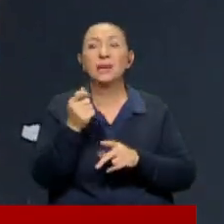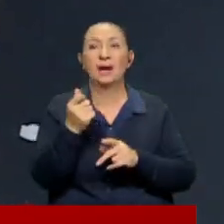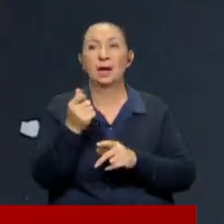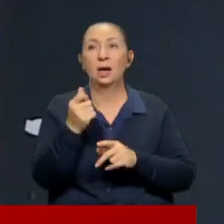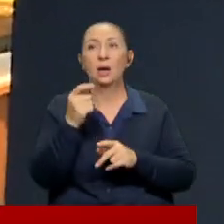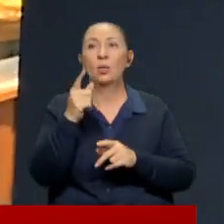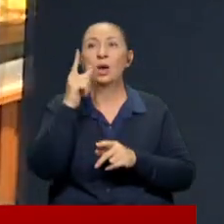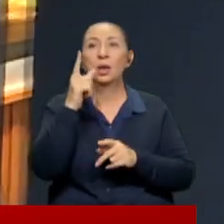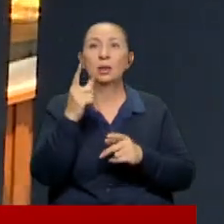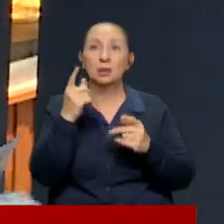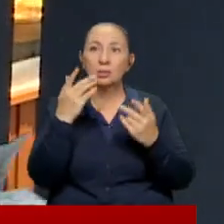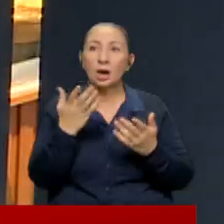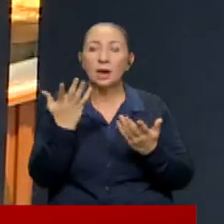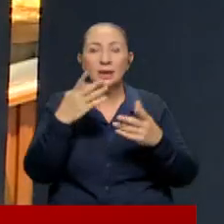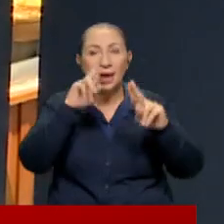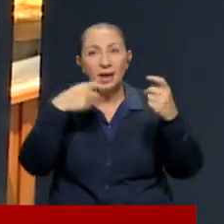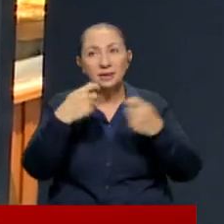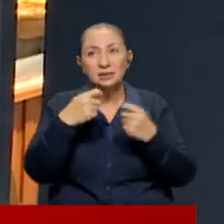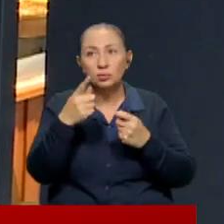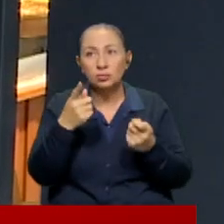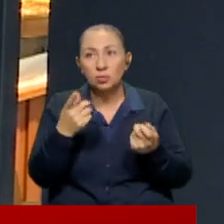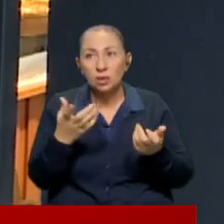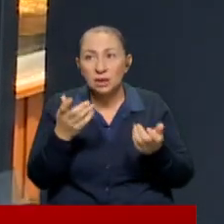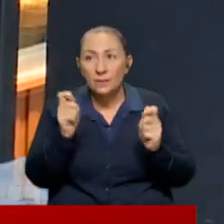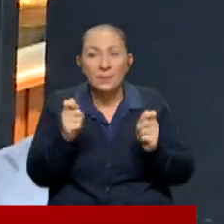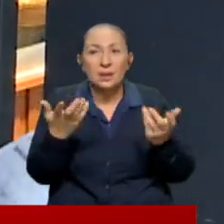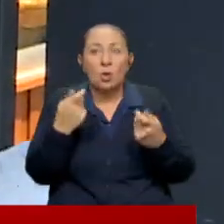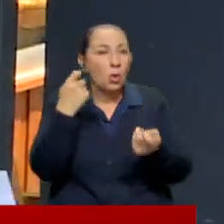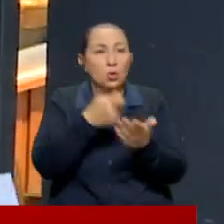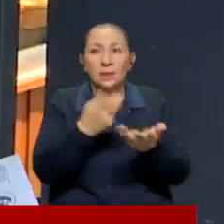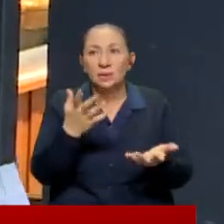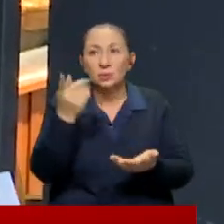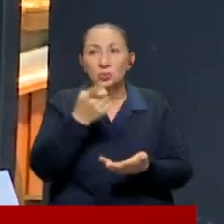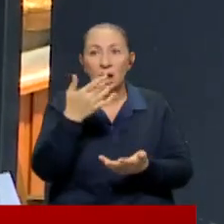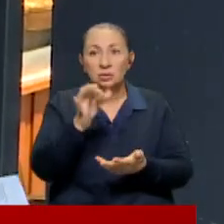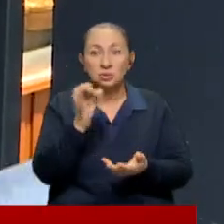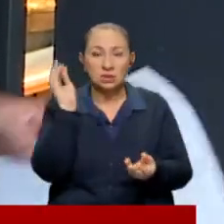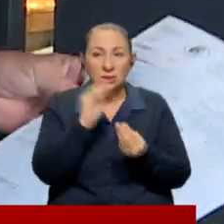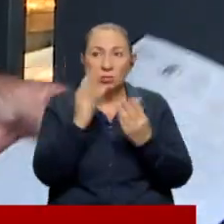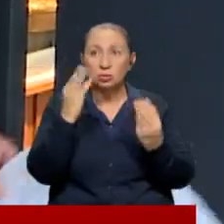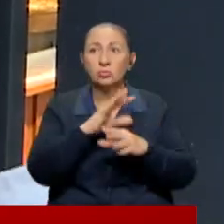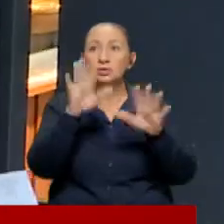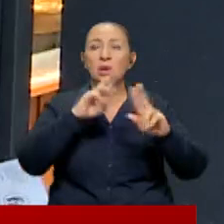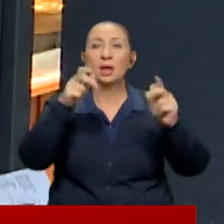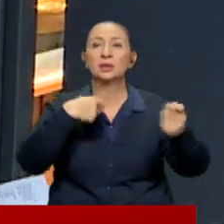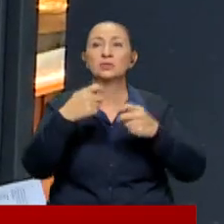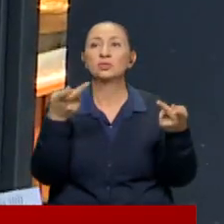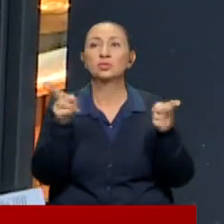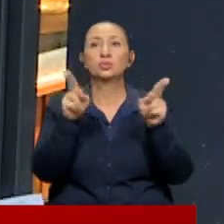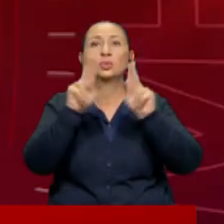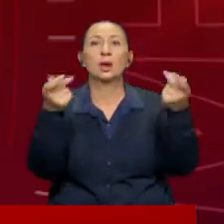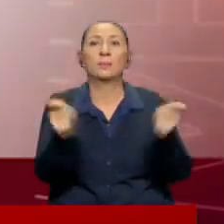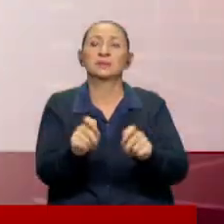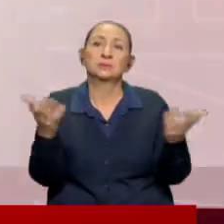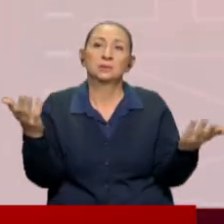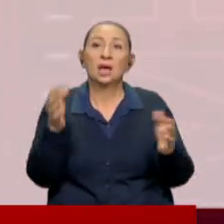bu Allah'a reva mı ya? Hangi esnaf bunun altından kalksın? Yani %60'da kiraya zam gelirse zaten bütün esnaf dükkanını kapatsın derim